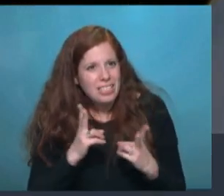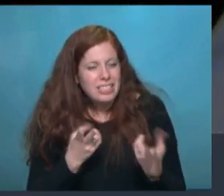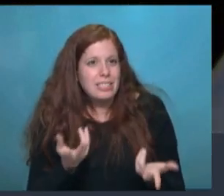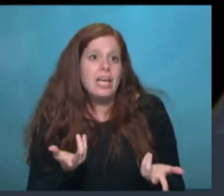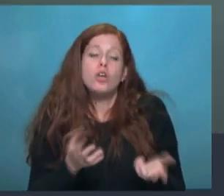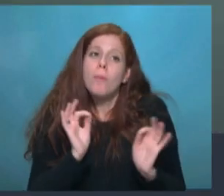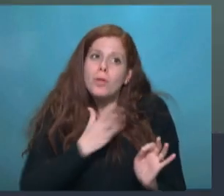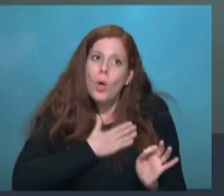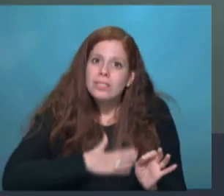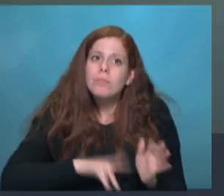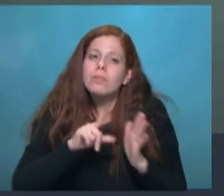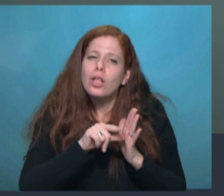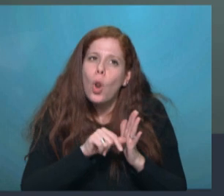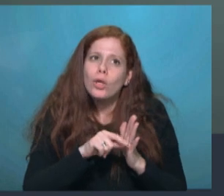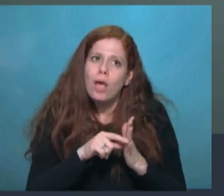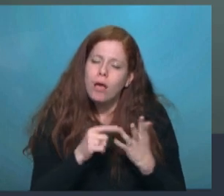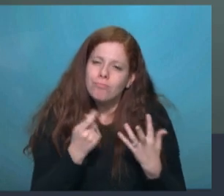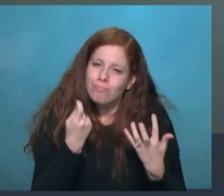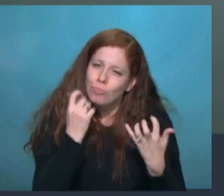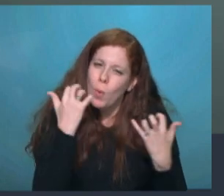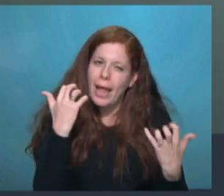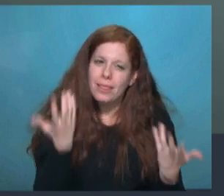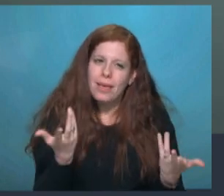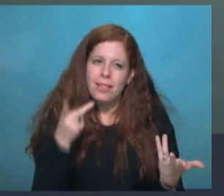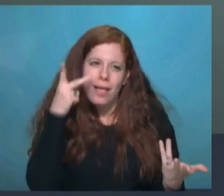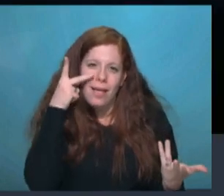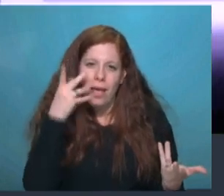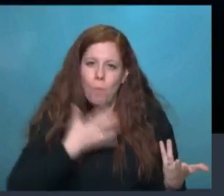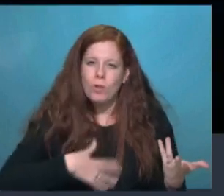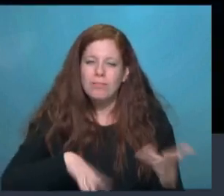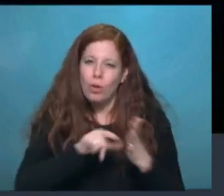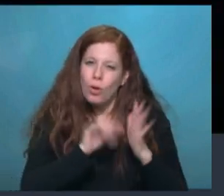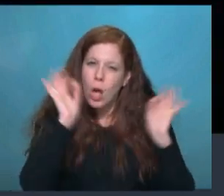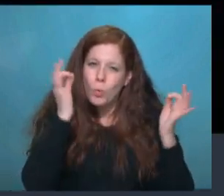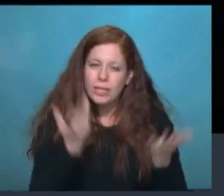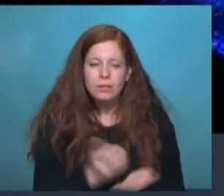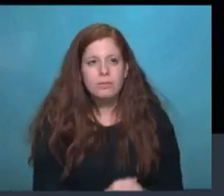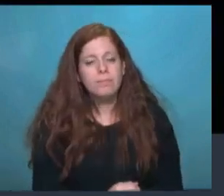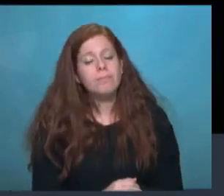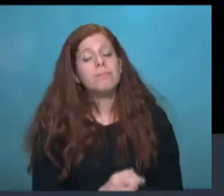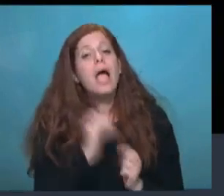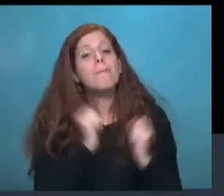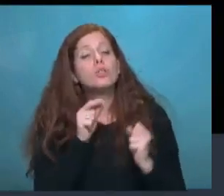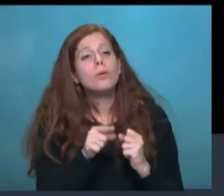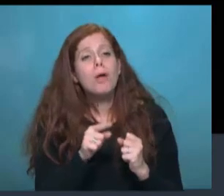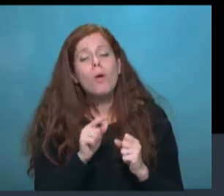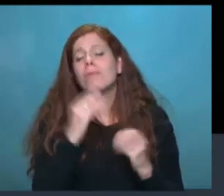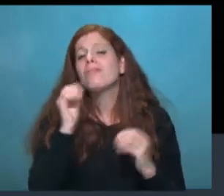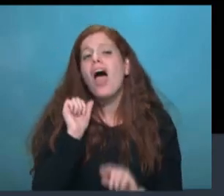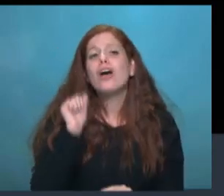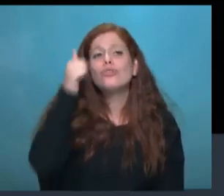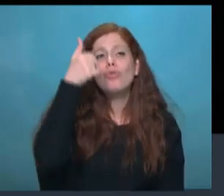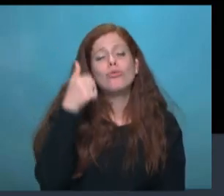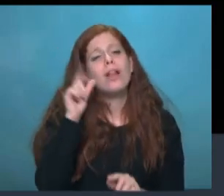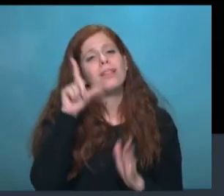really want luxury technology. They want technology that is unique. המכשירים האלו הם הסנונית הראשונה של טכנולוגיה